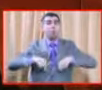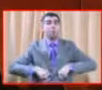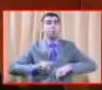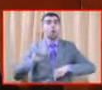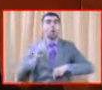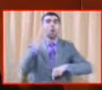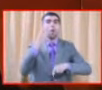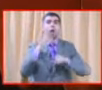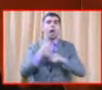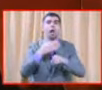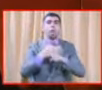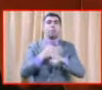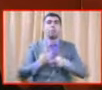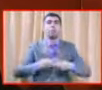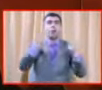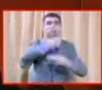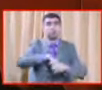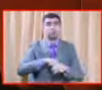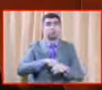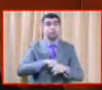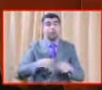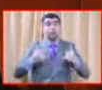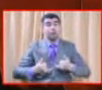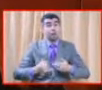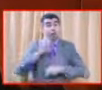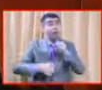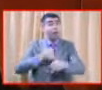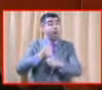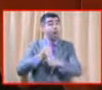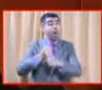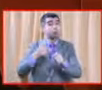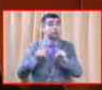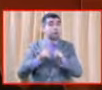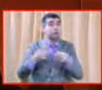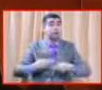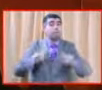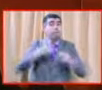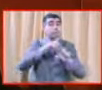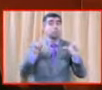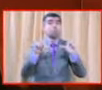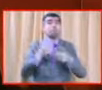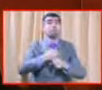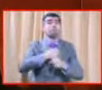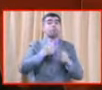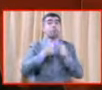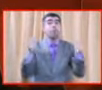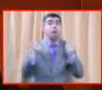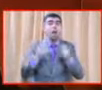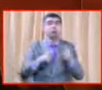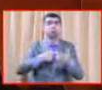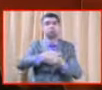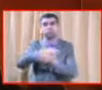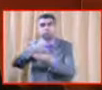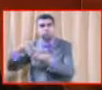27/6/2000. هذه السنة قامت الوزارة بنشر إعلان بتاريخ 12 يونيو 2014 بطلب عروض مشاريع جمعيات